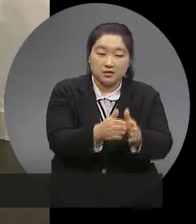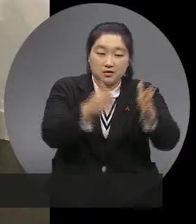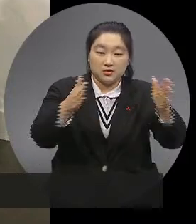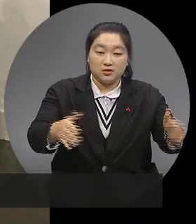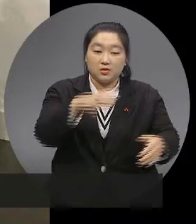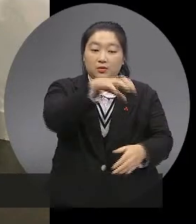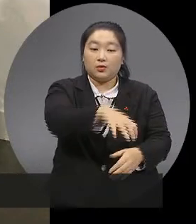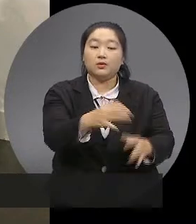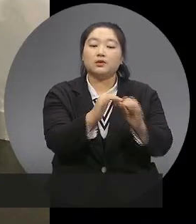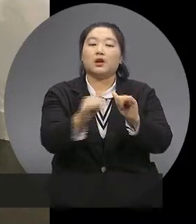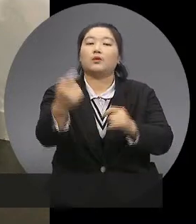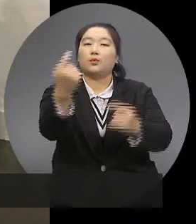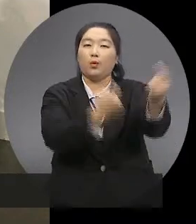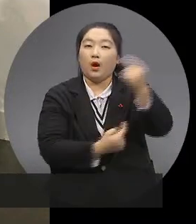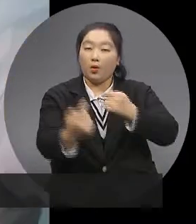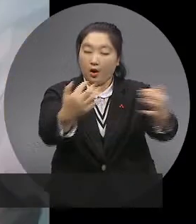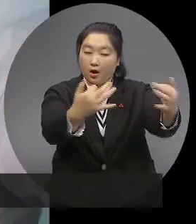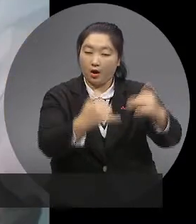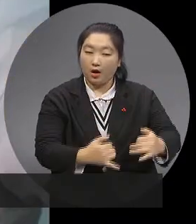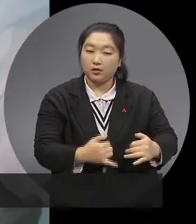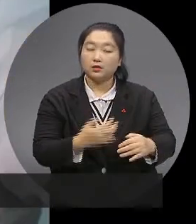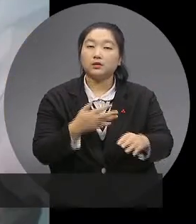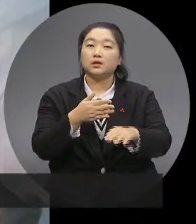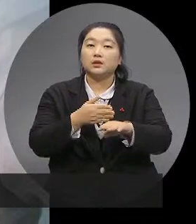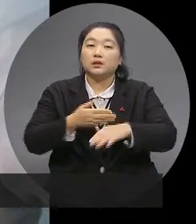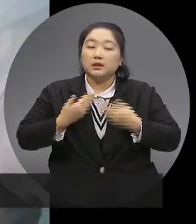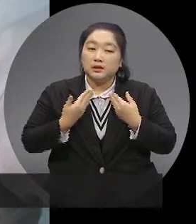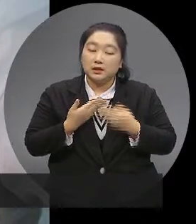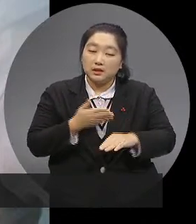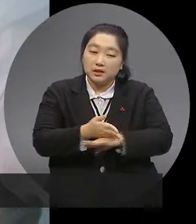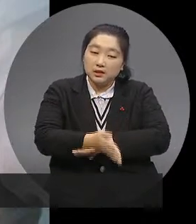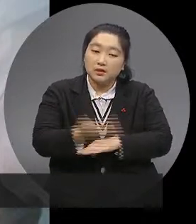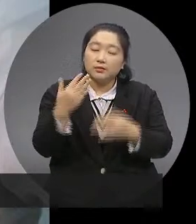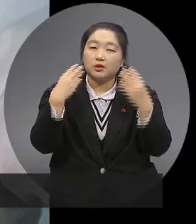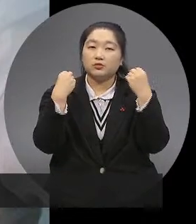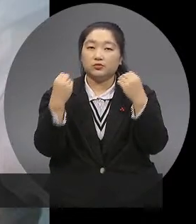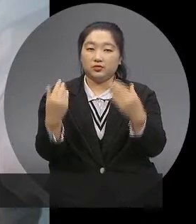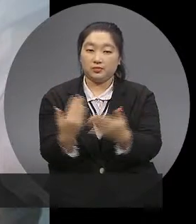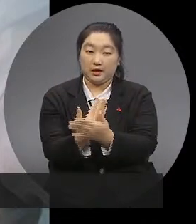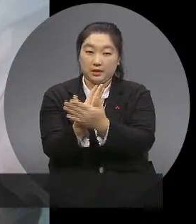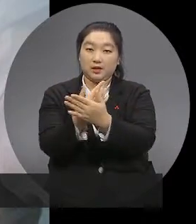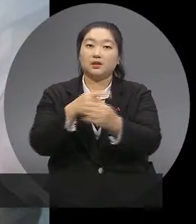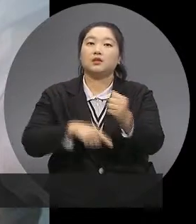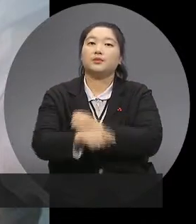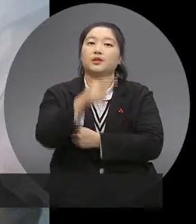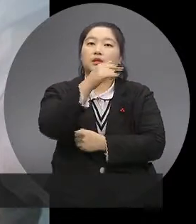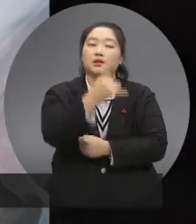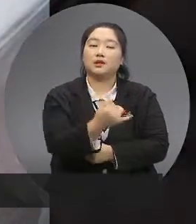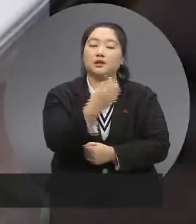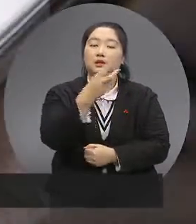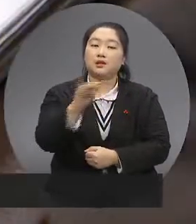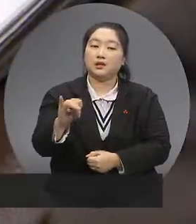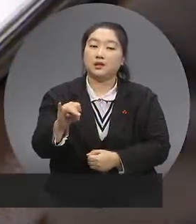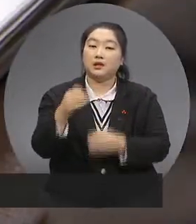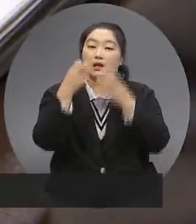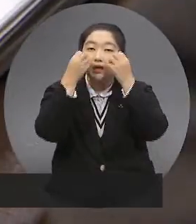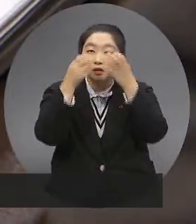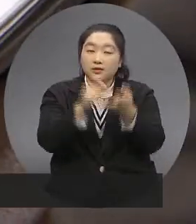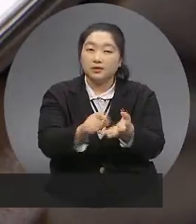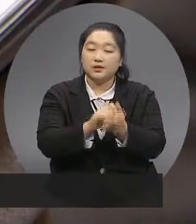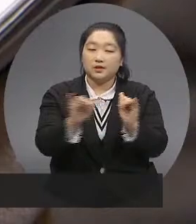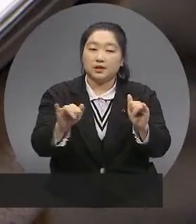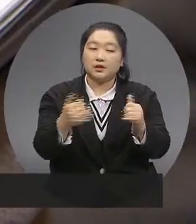사람이 들기 마련. 느지막하게 그러나 꾸준히 튀운다는 뜻처럼 느티가 신진 작가의 꿈을